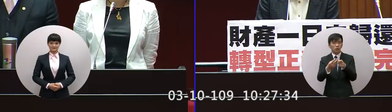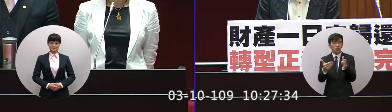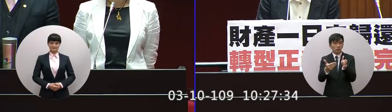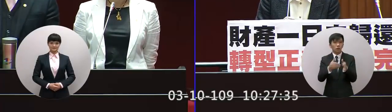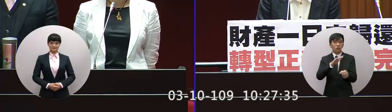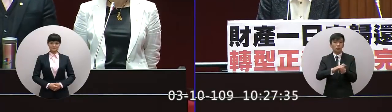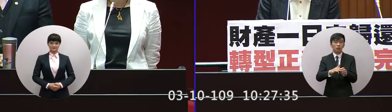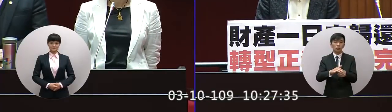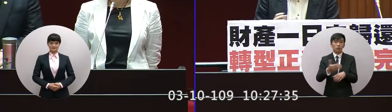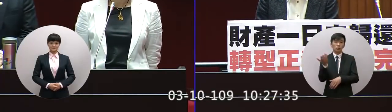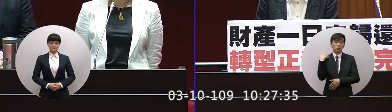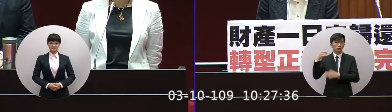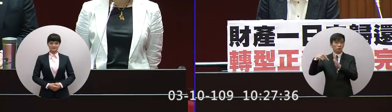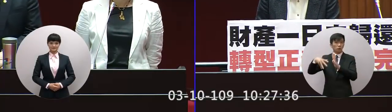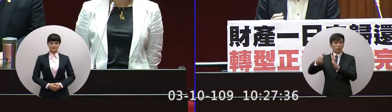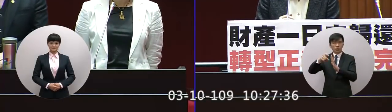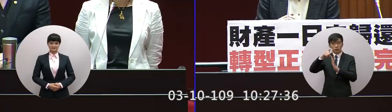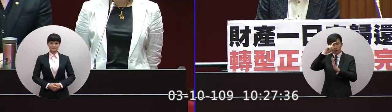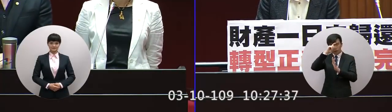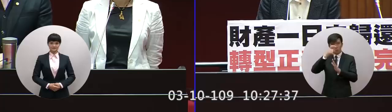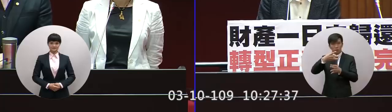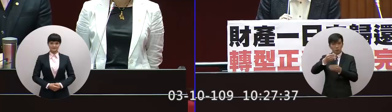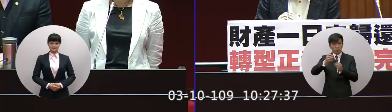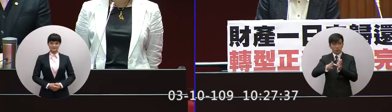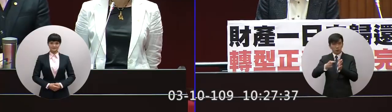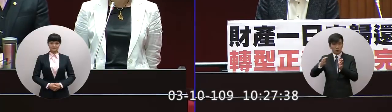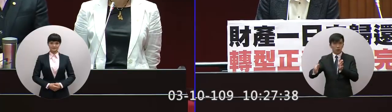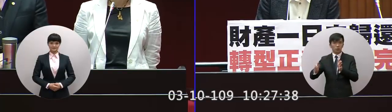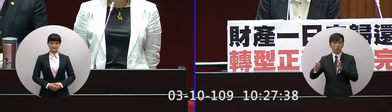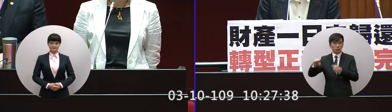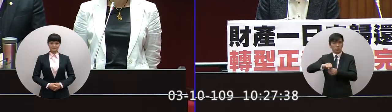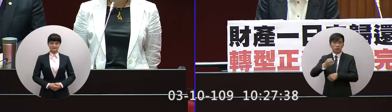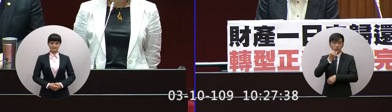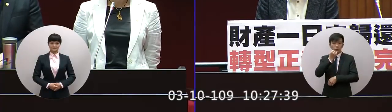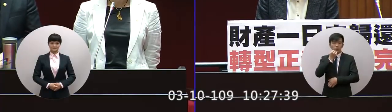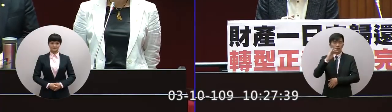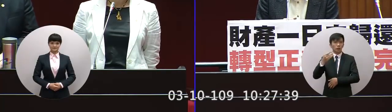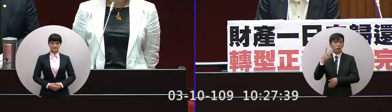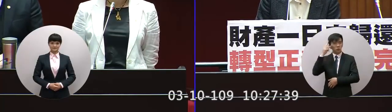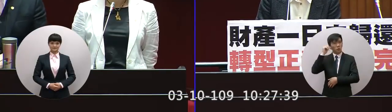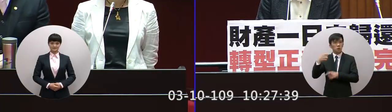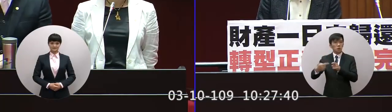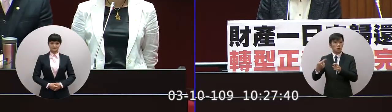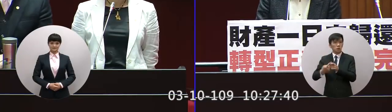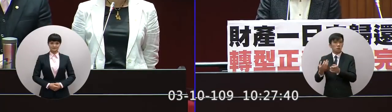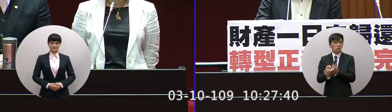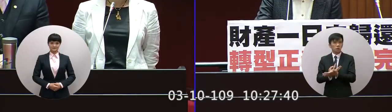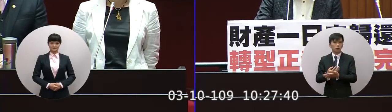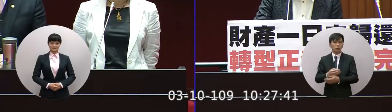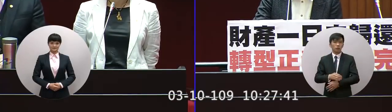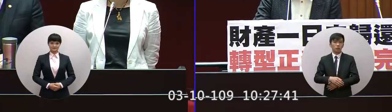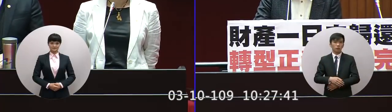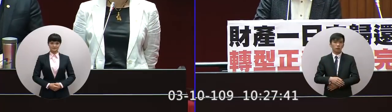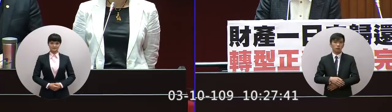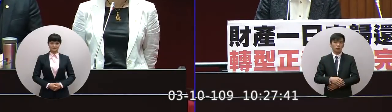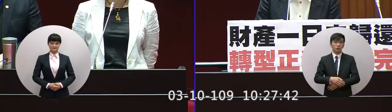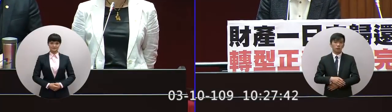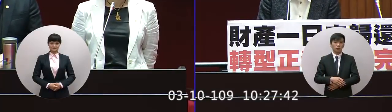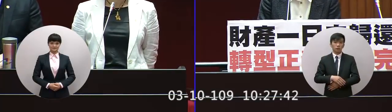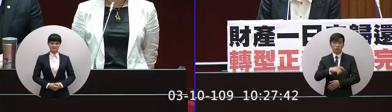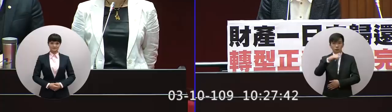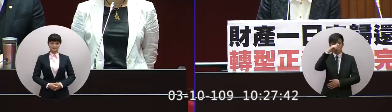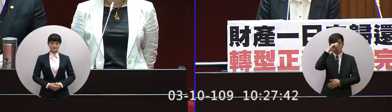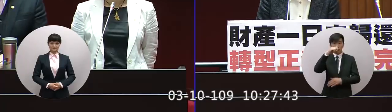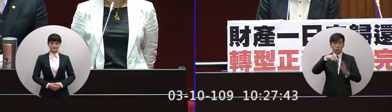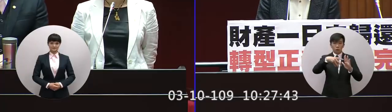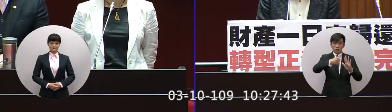有提过说希望可以再延1年，那我这边本席这边是觉得说1年的时间不一定够，那这个希望请就是院